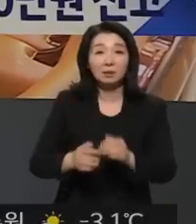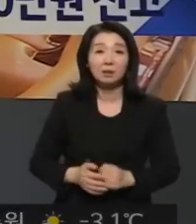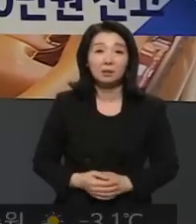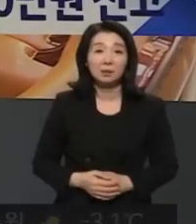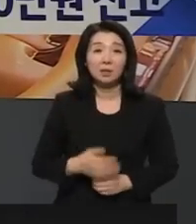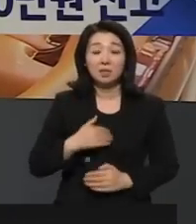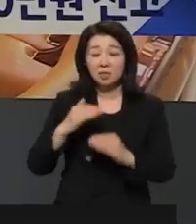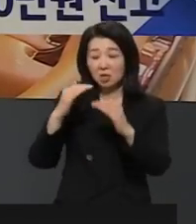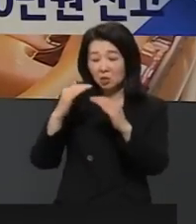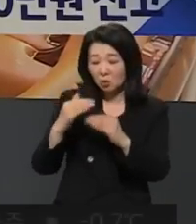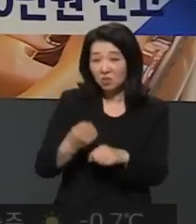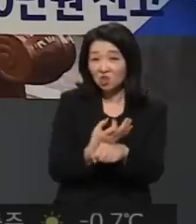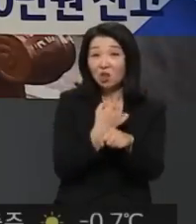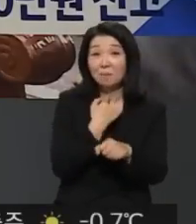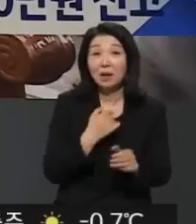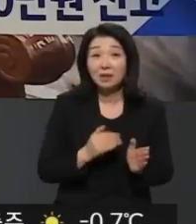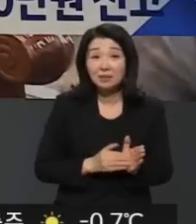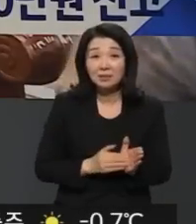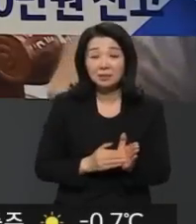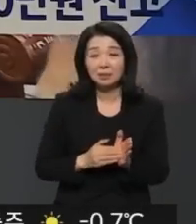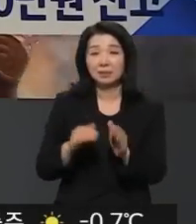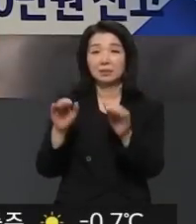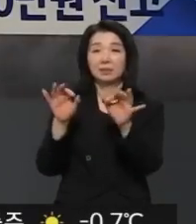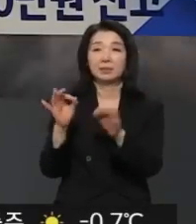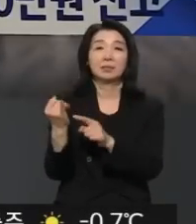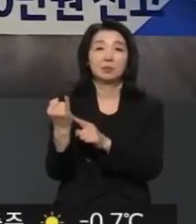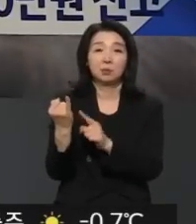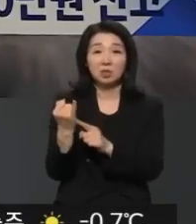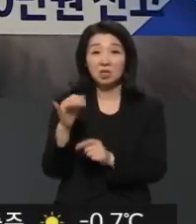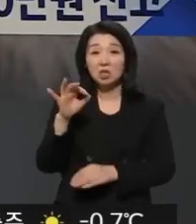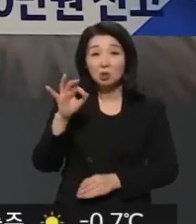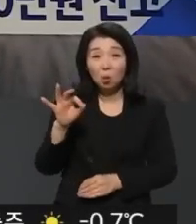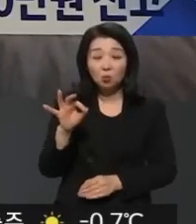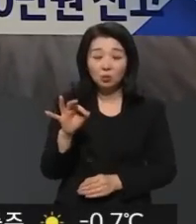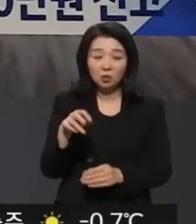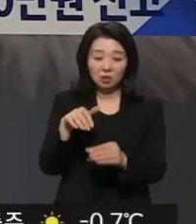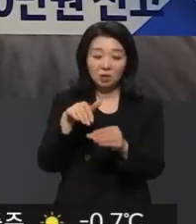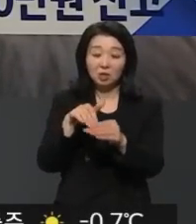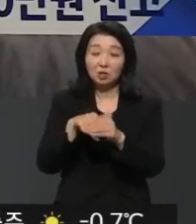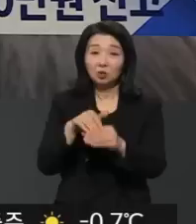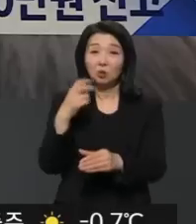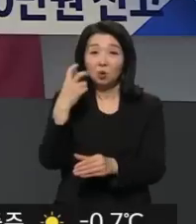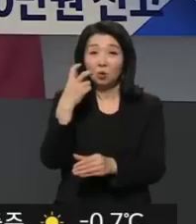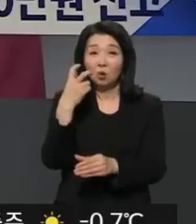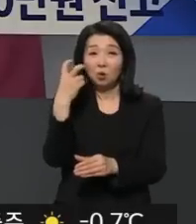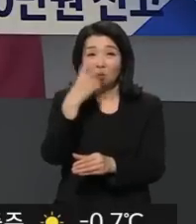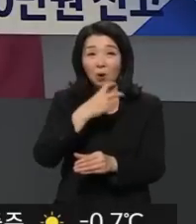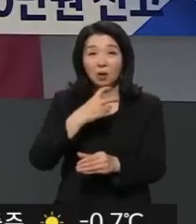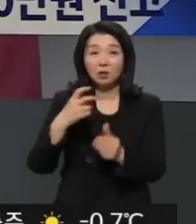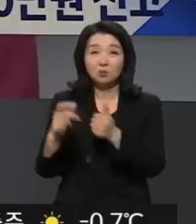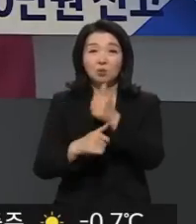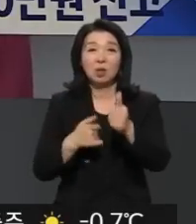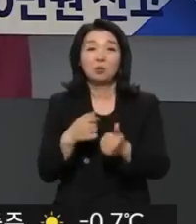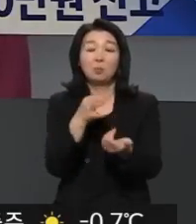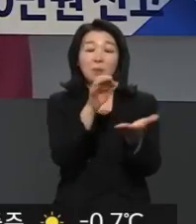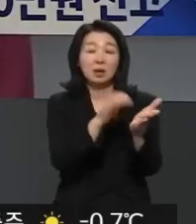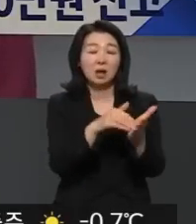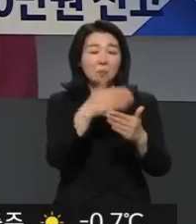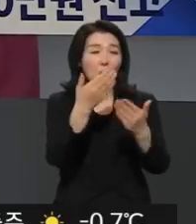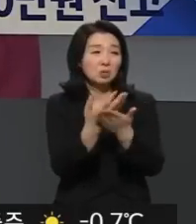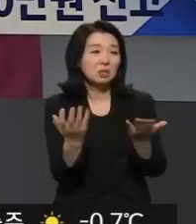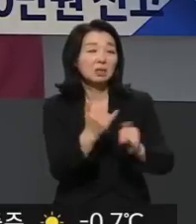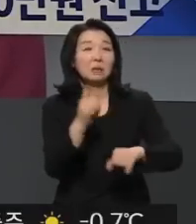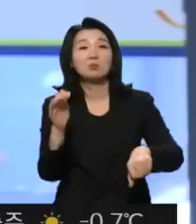이 소식 열심히 전해드렸는데요. 김 후보자, 당시 이 돈들 선관위에 반납하면서도 모두 실무진의 잘못으로